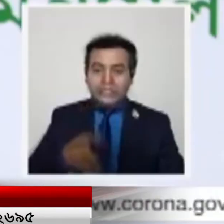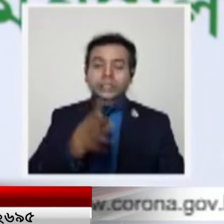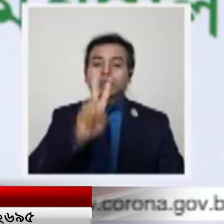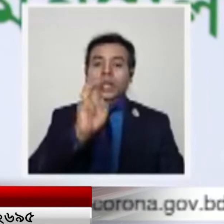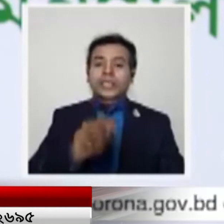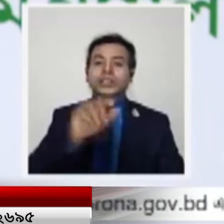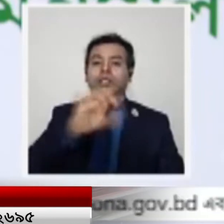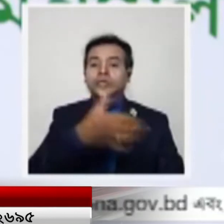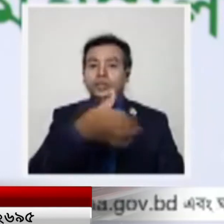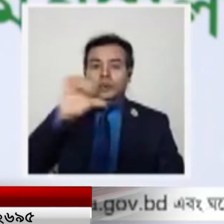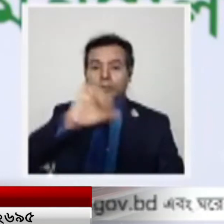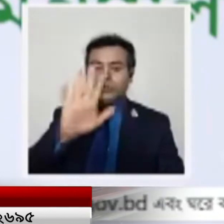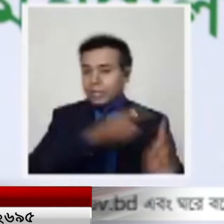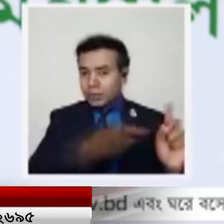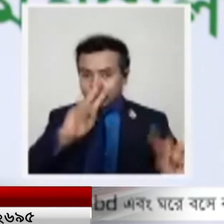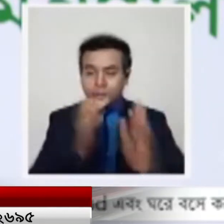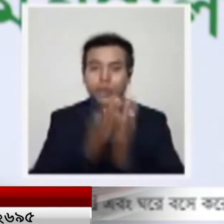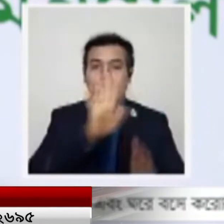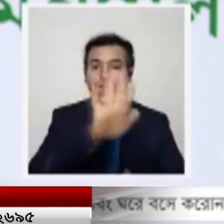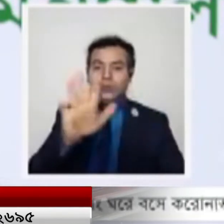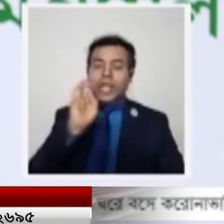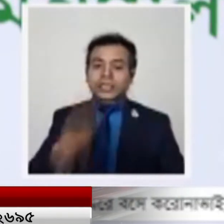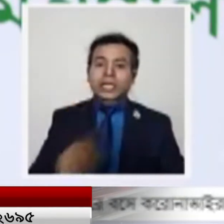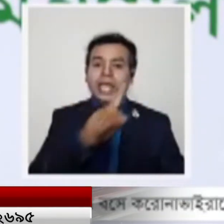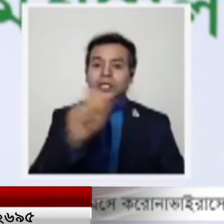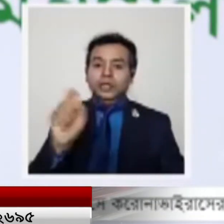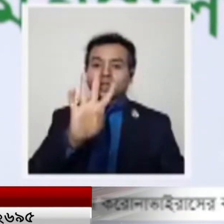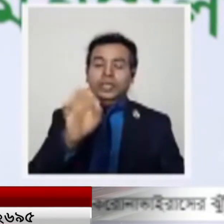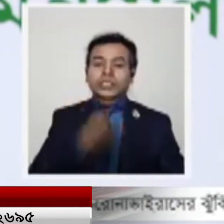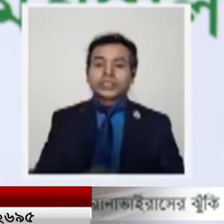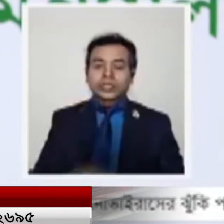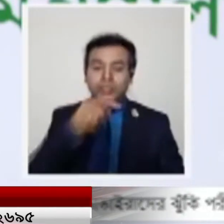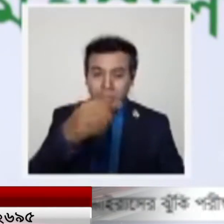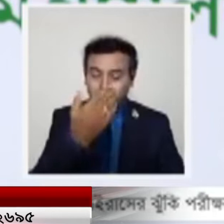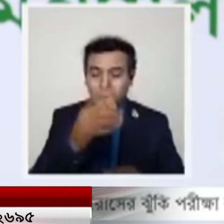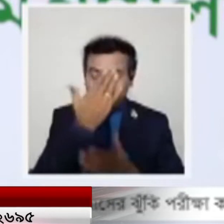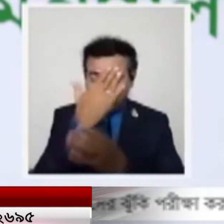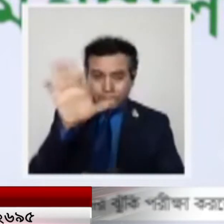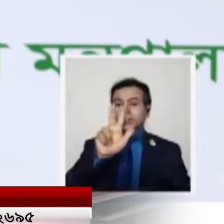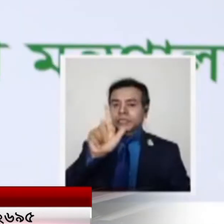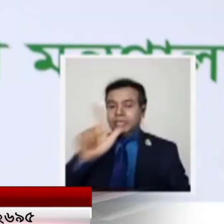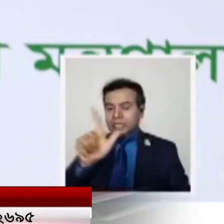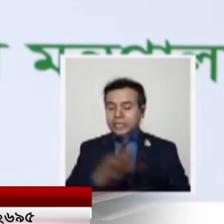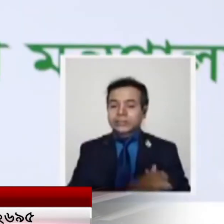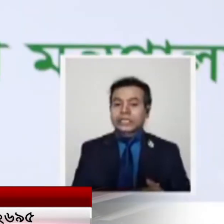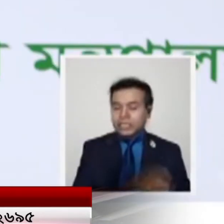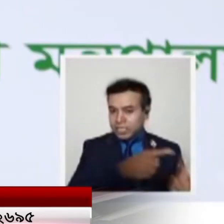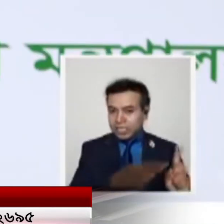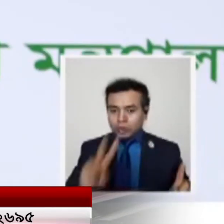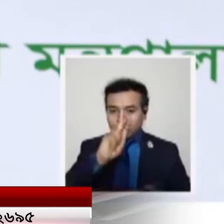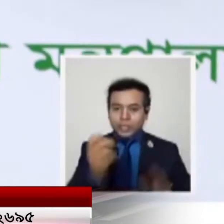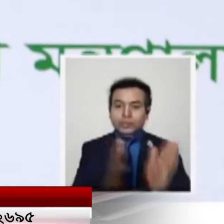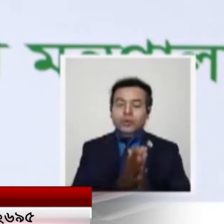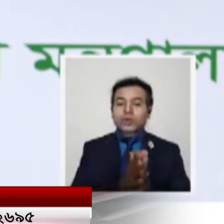3,45,583টি। তাতে শনাক্ত হয়েছে 2,695 জন এবং এ পর্যন্ত শনাক্ত 55,140 জন। গত 24 ঘন্টায়